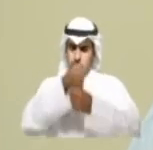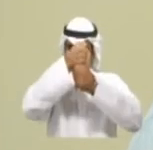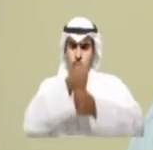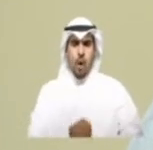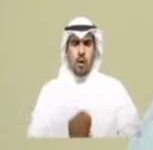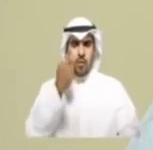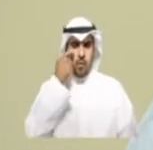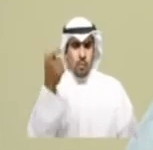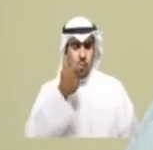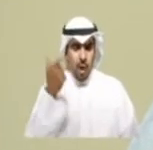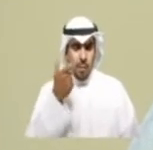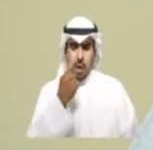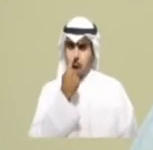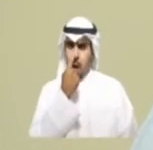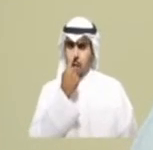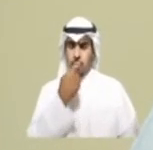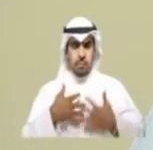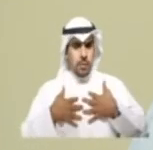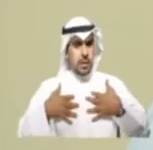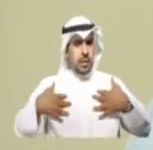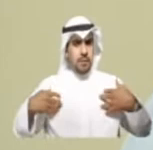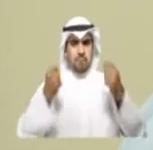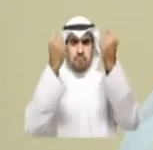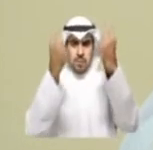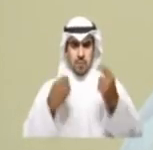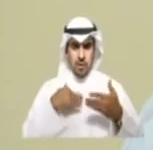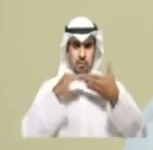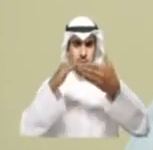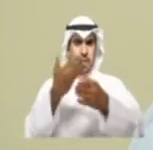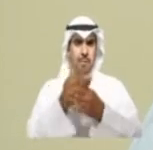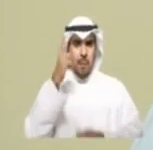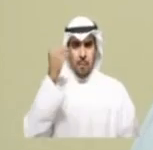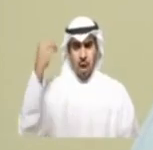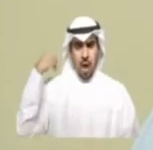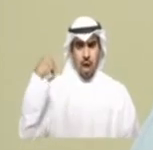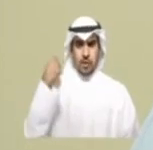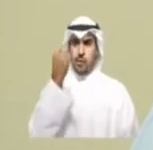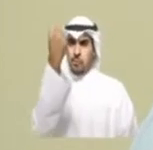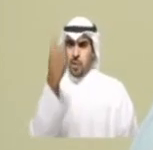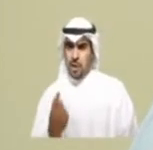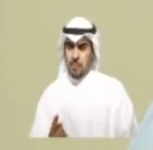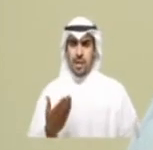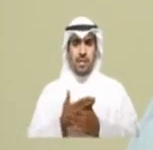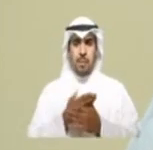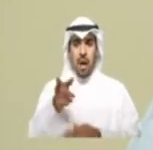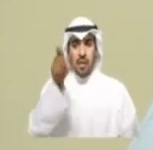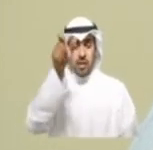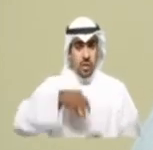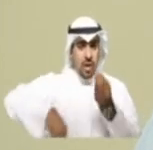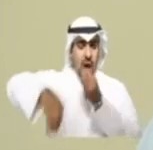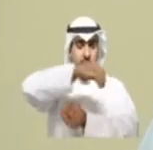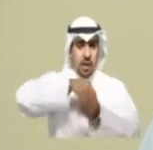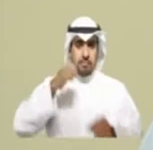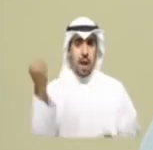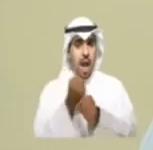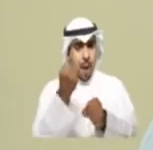الكويت ويتشرفون بذلك، وهذا حقيقة شرف. خدمة الحجاج شرف عظيم وهو أجر وعمل